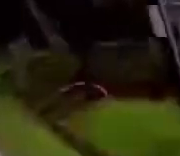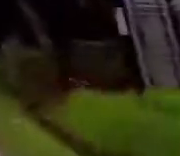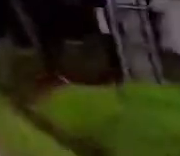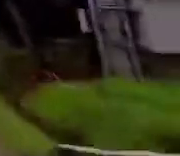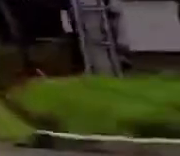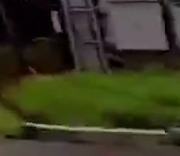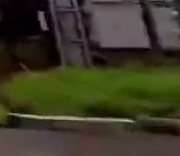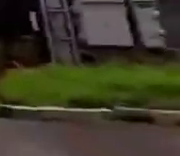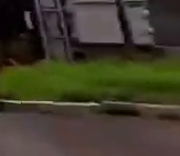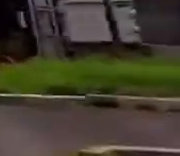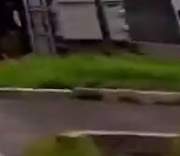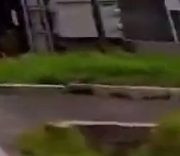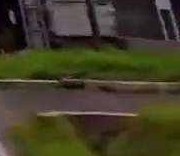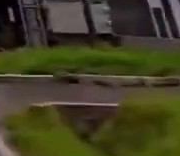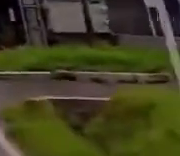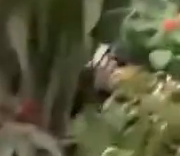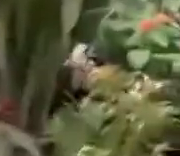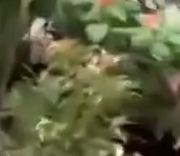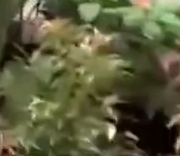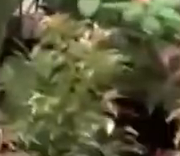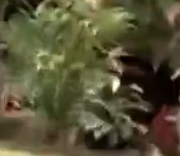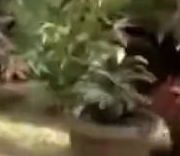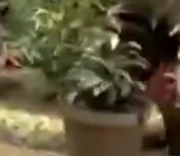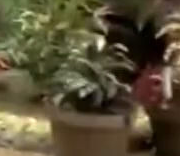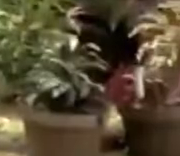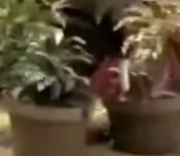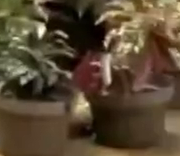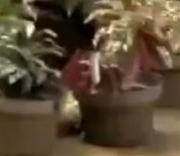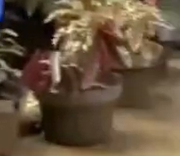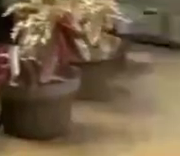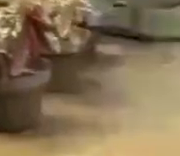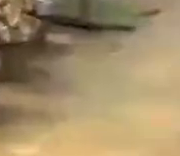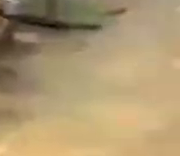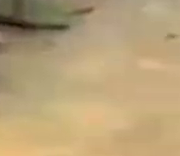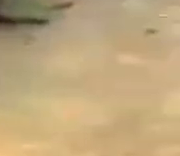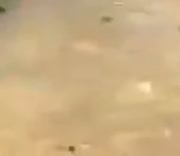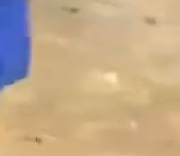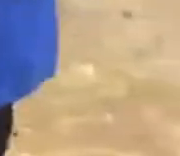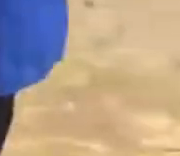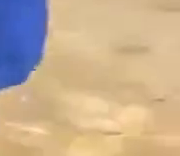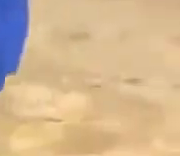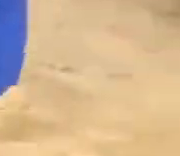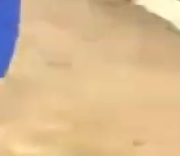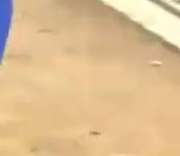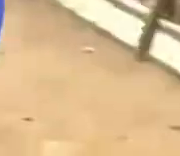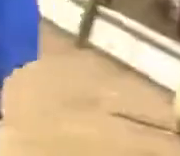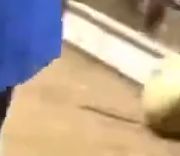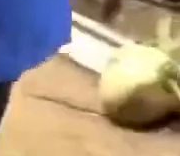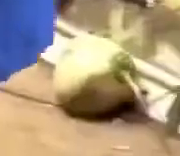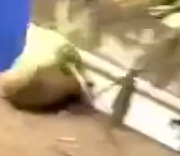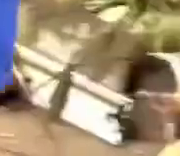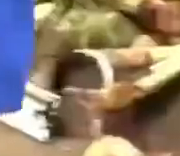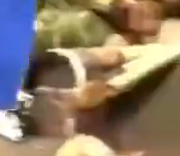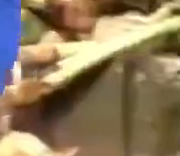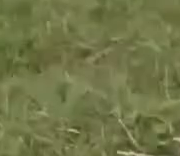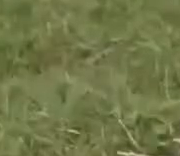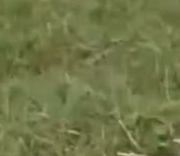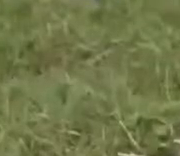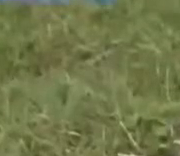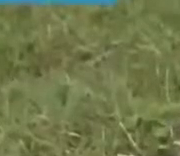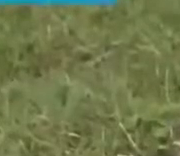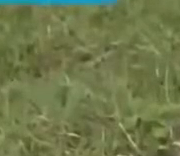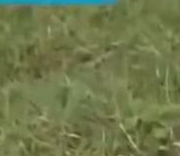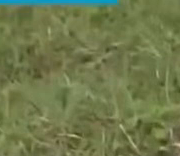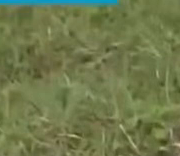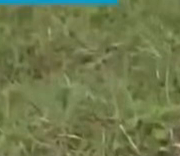dukungan psikososial, tetapi juga mampu berperan sebagai anggota tim penyelamatan atau rescue. Pas di saat